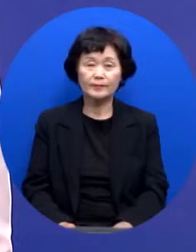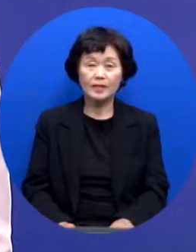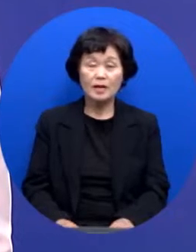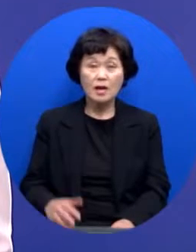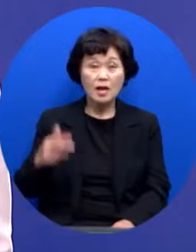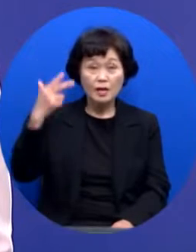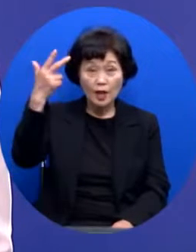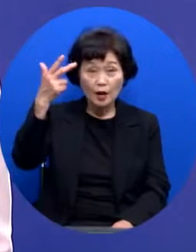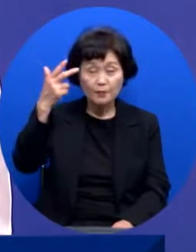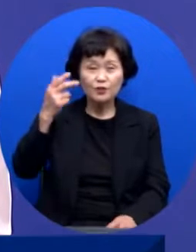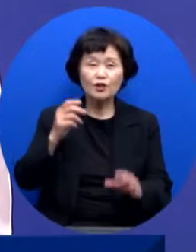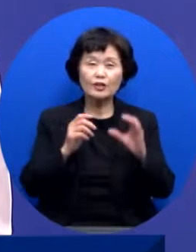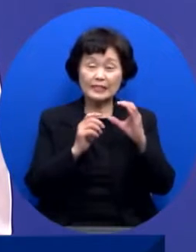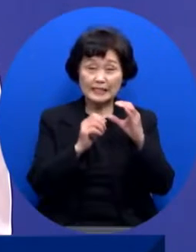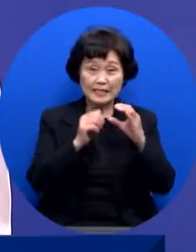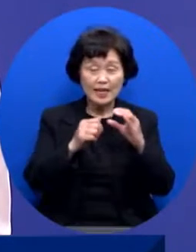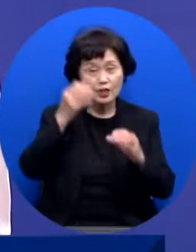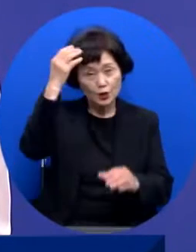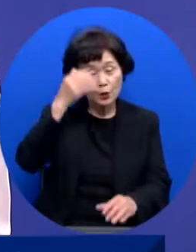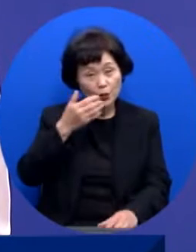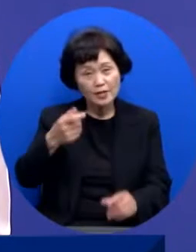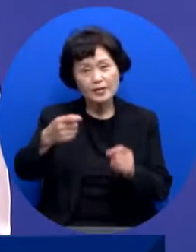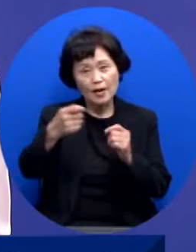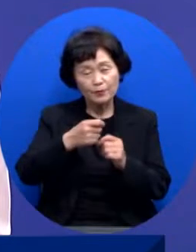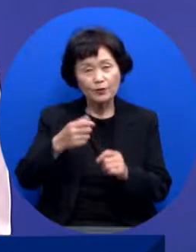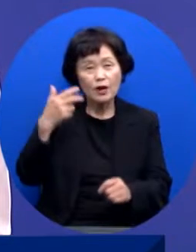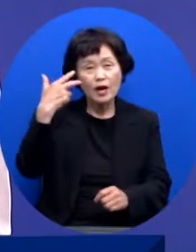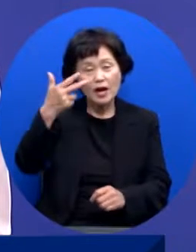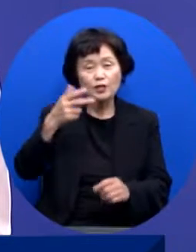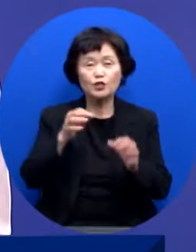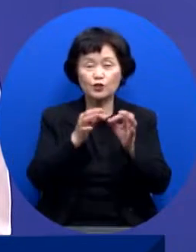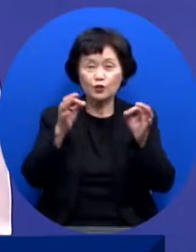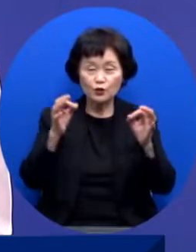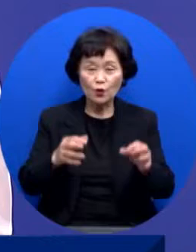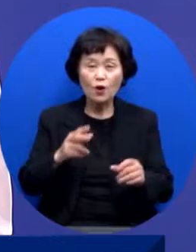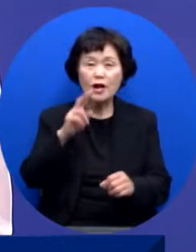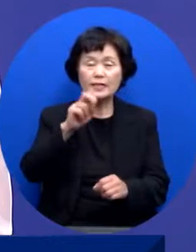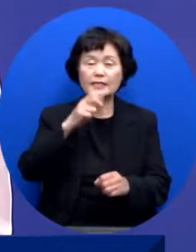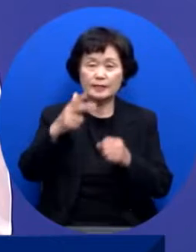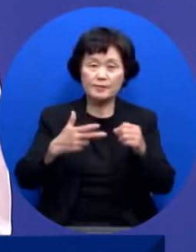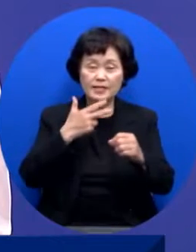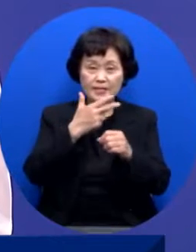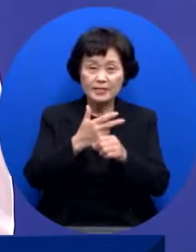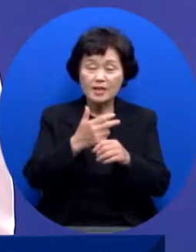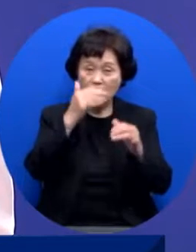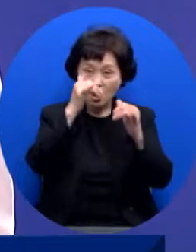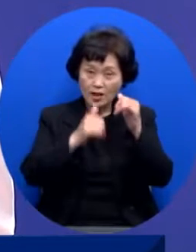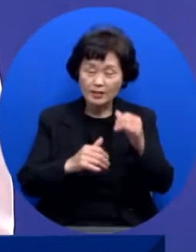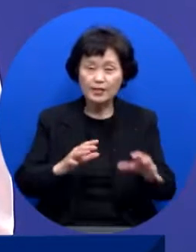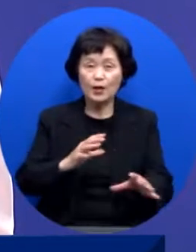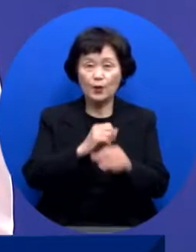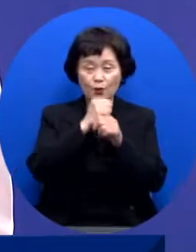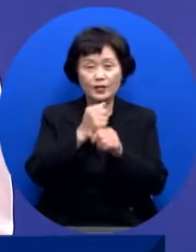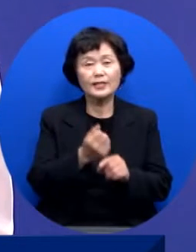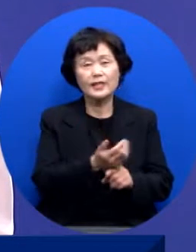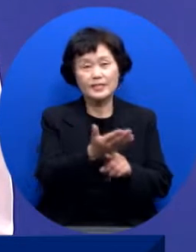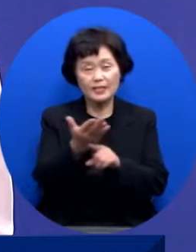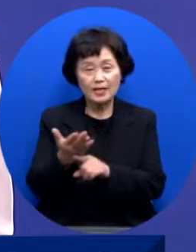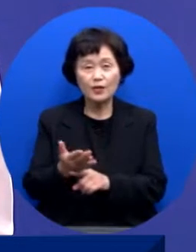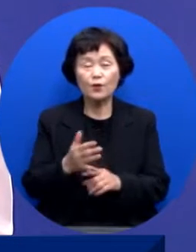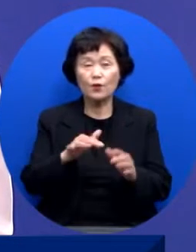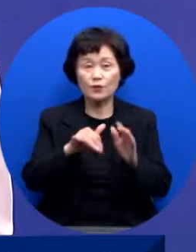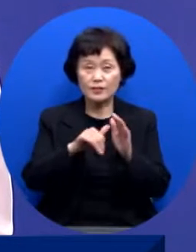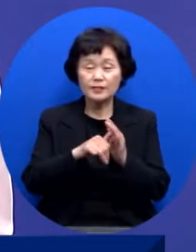다음 주 CTS 위크를 앞두고 이번 한 주 동안 CTS의 지난 27년 사역을 되돌아보고 있습니다. 오늘은 위기와